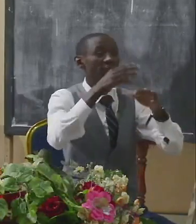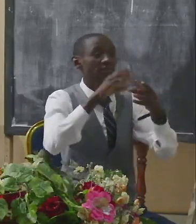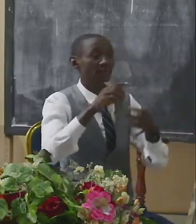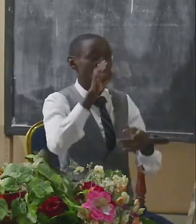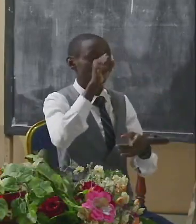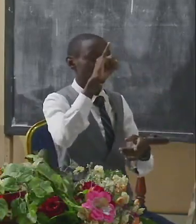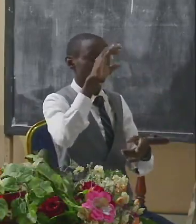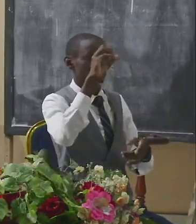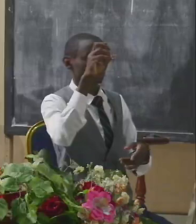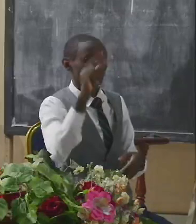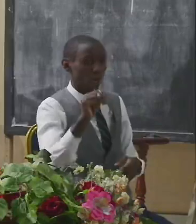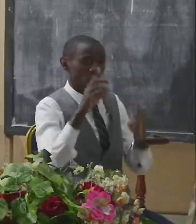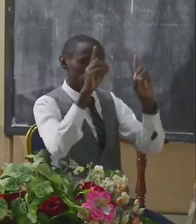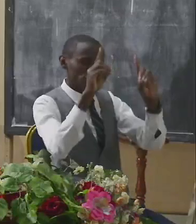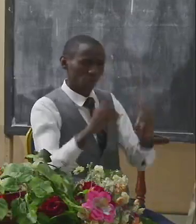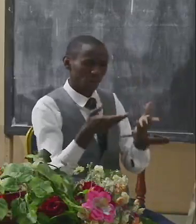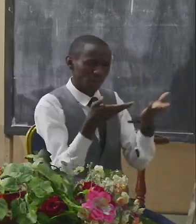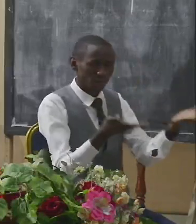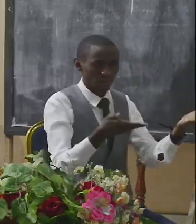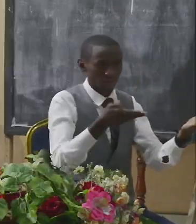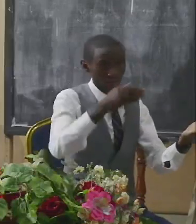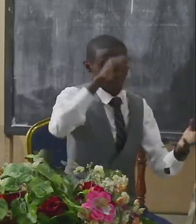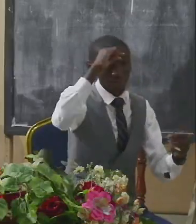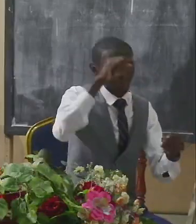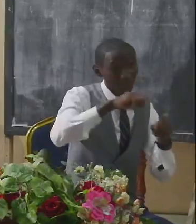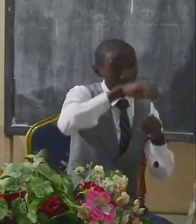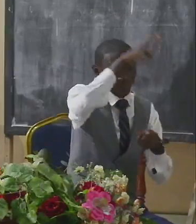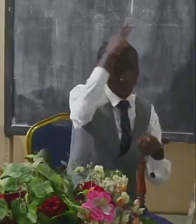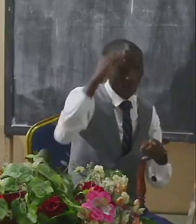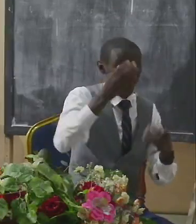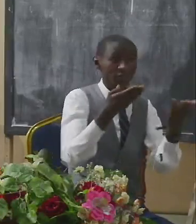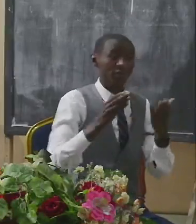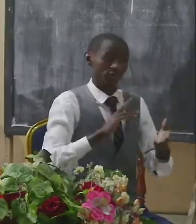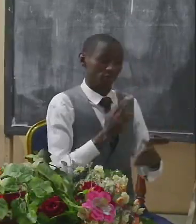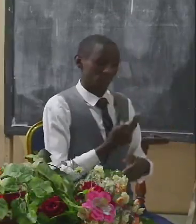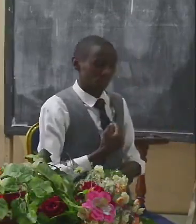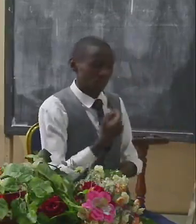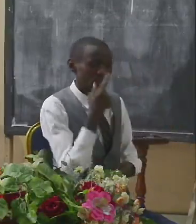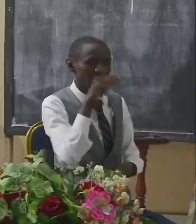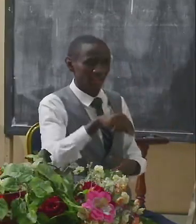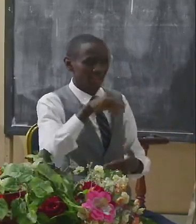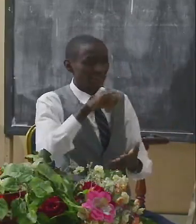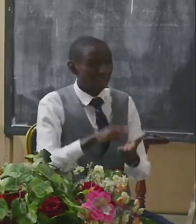mlima Sayuni. Donc ici les frères veulent nous dire que manake hapa ndugu yetu anatafuta kutuambia ya kwamba ça